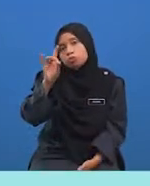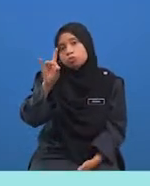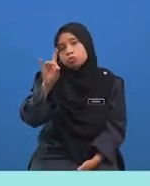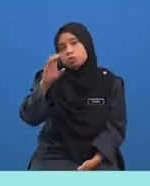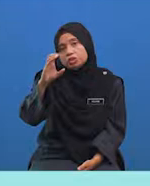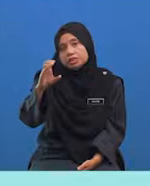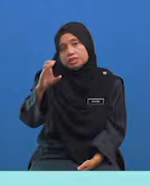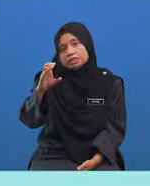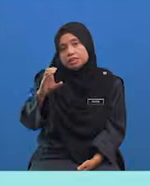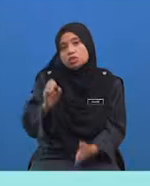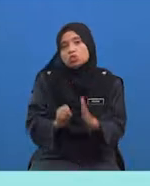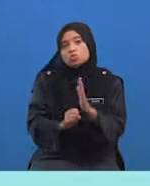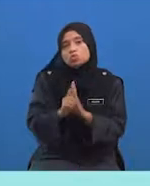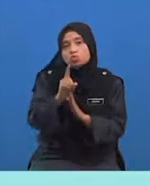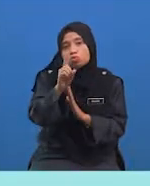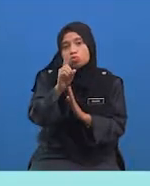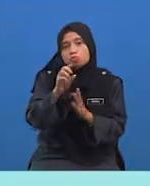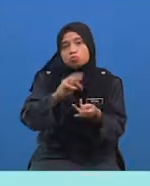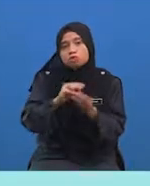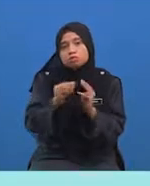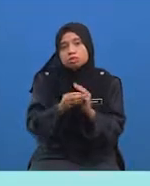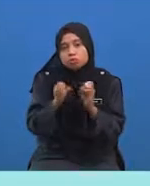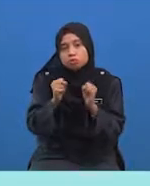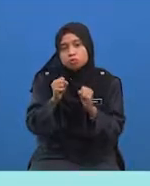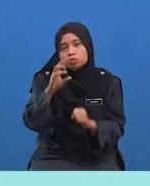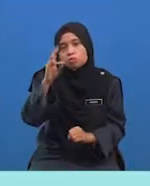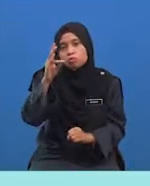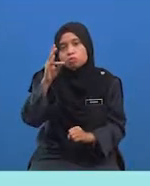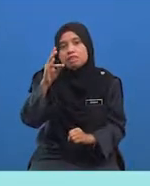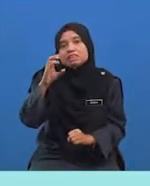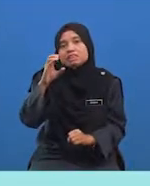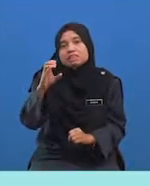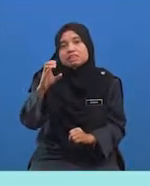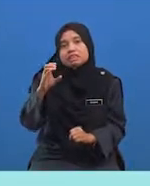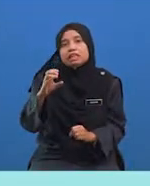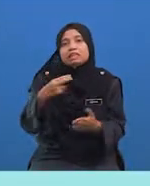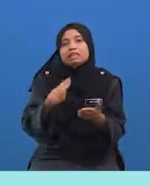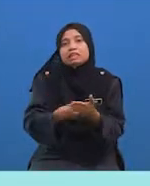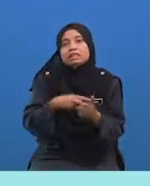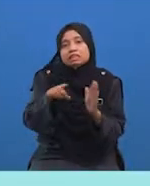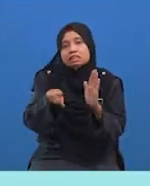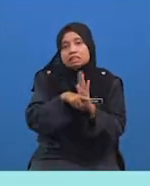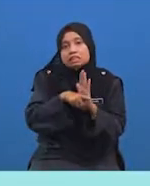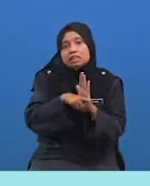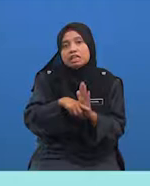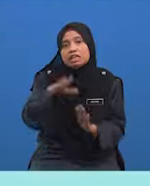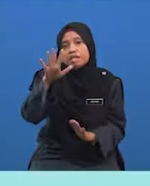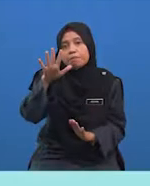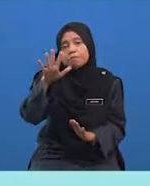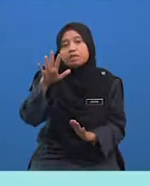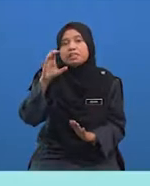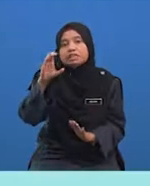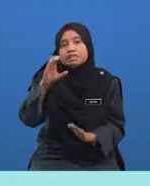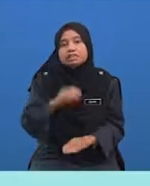Celsius. Suhu musim sejuk negatif 17 darjah Celsius hingga negatif 5 darjah